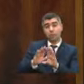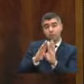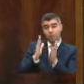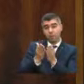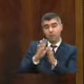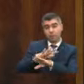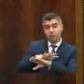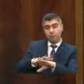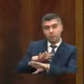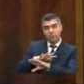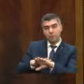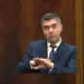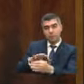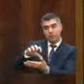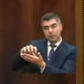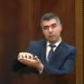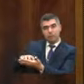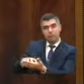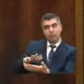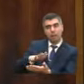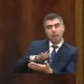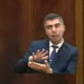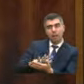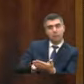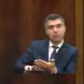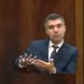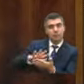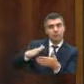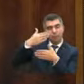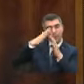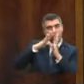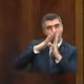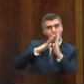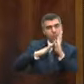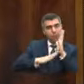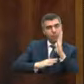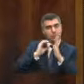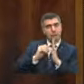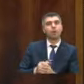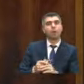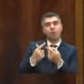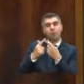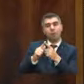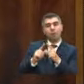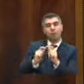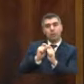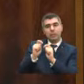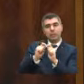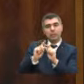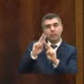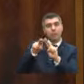جهوياً إقليمياً ومحلياً لضمان حسن التدبير وحكامته والتنفيذ والتجاوب